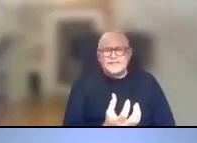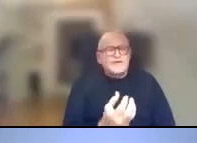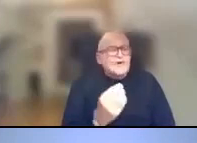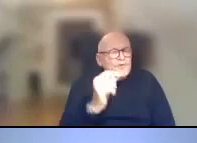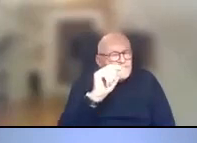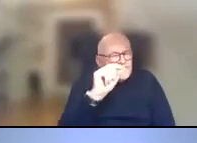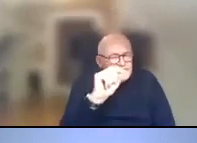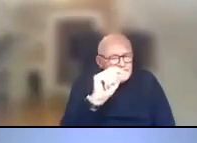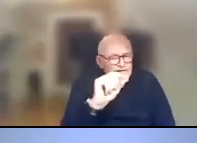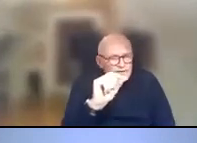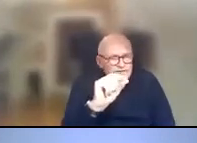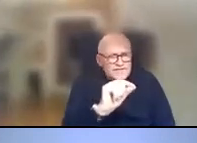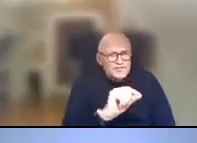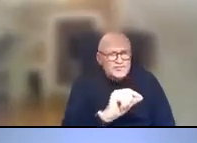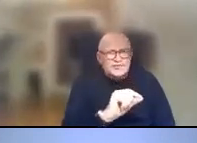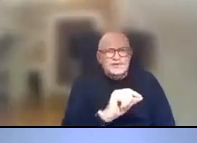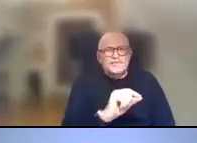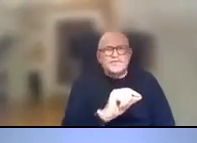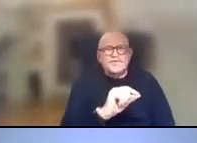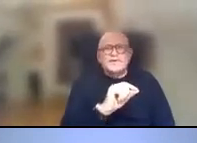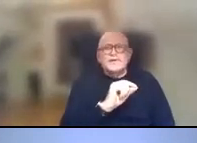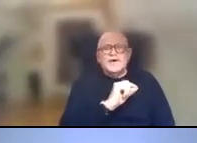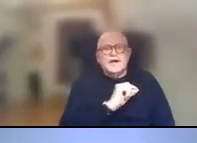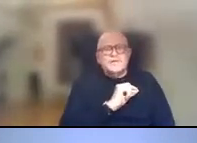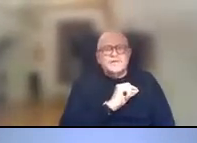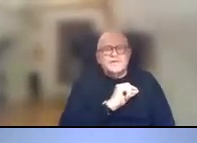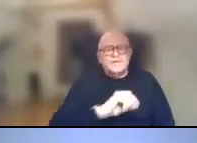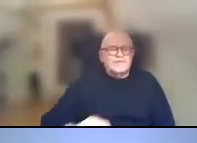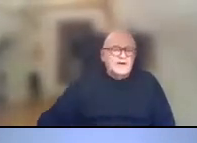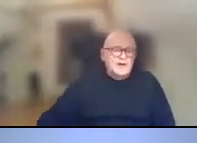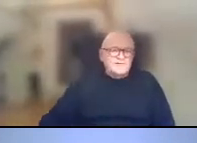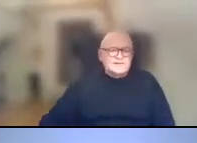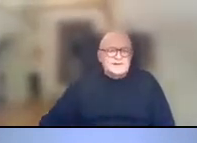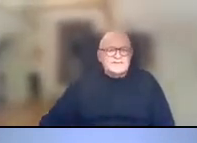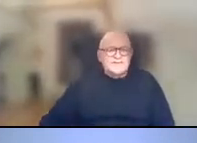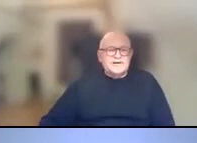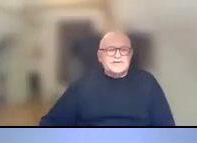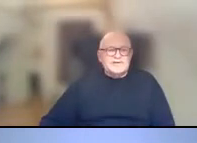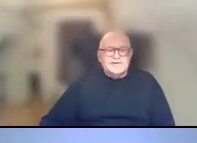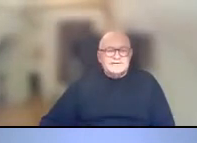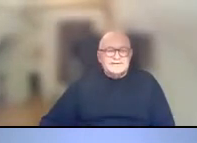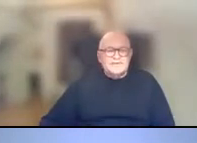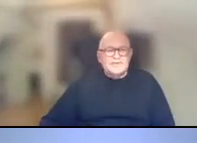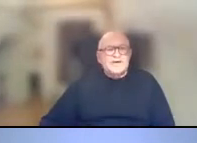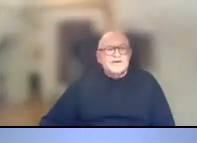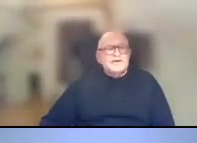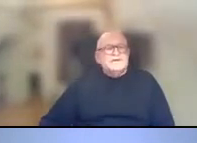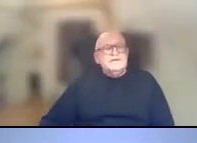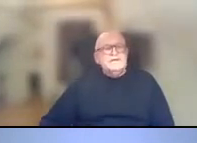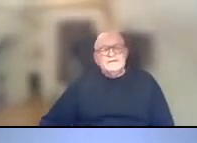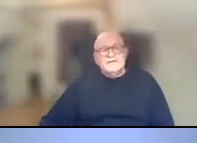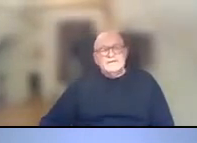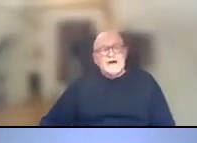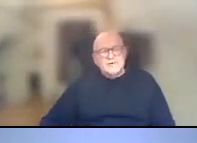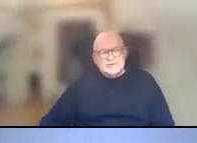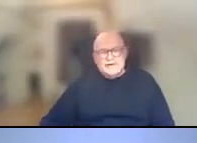Anerkennung. Und wenn genau dieses Motiv eine erhoffte Selbstwertstabilisierung